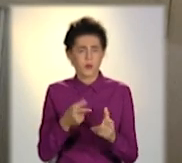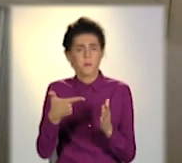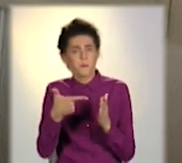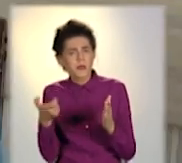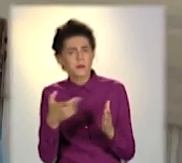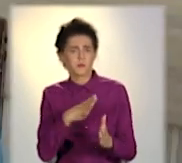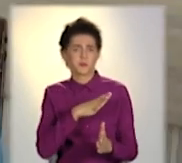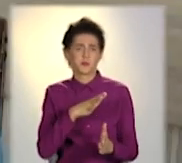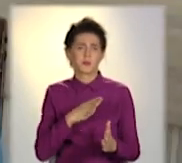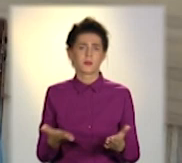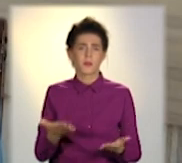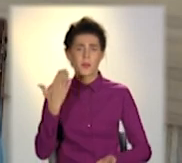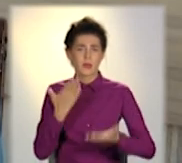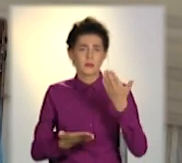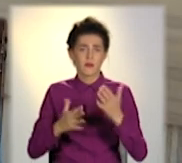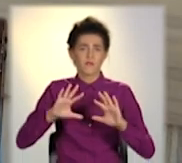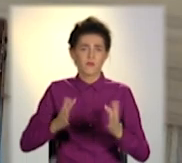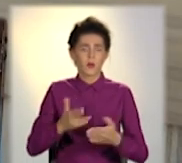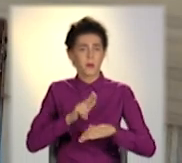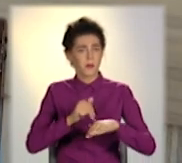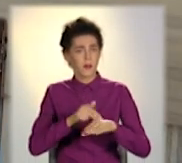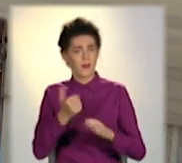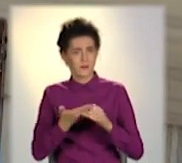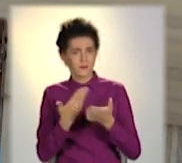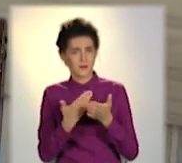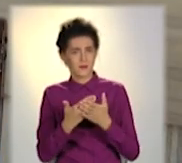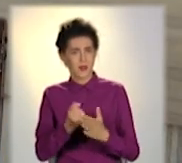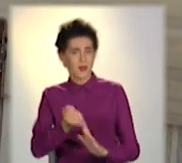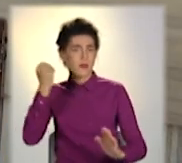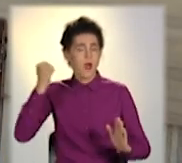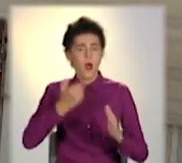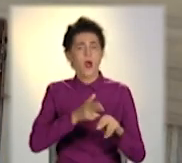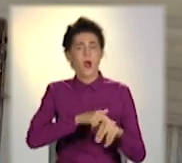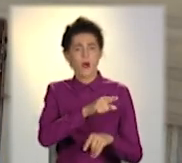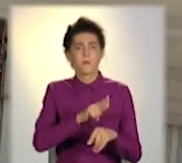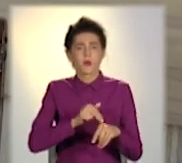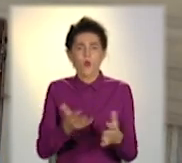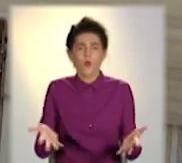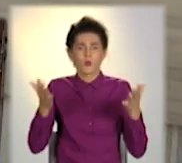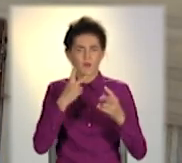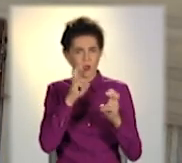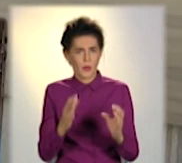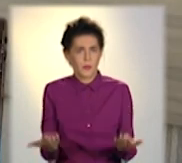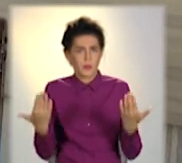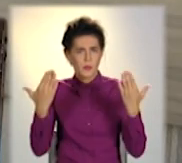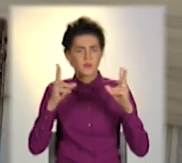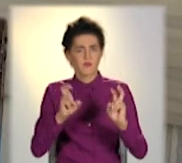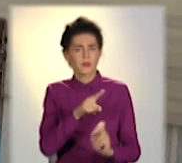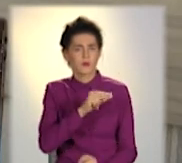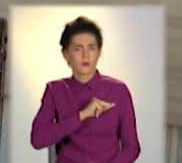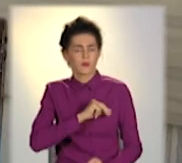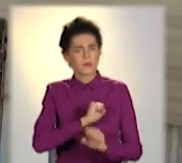угрожали. Если на полицейского поднимают руку, то это, ну, катастрофа, он при исполнении, он на